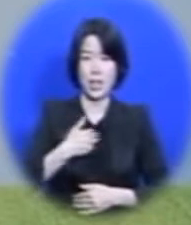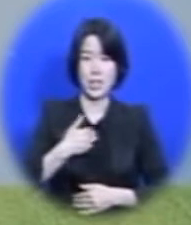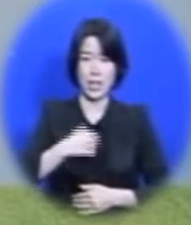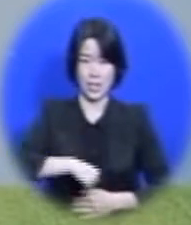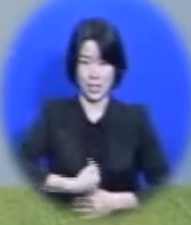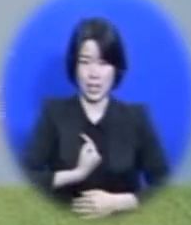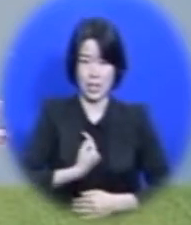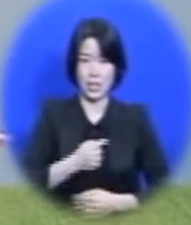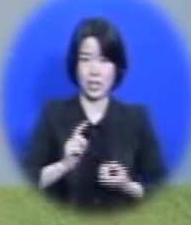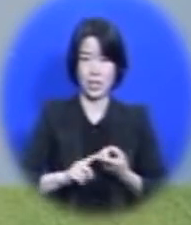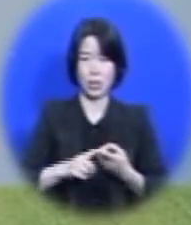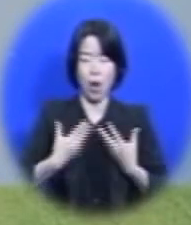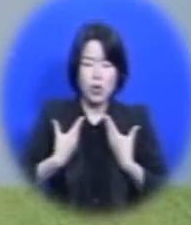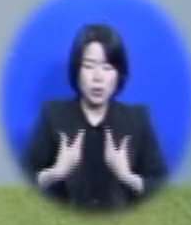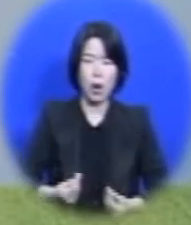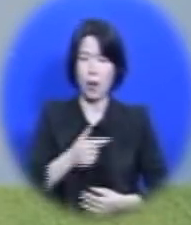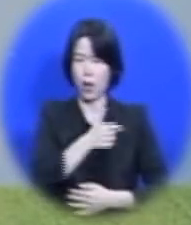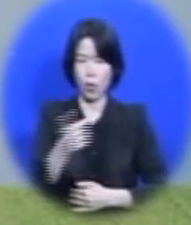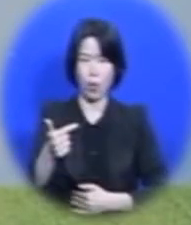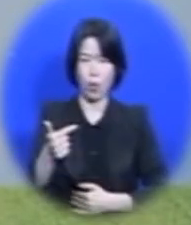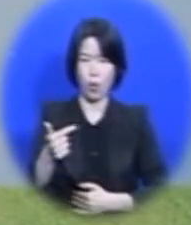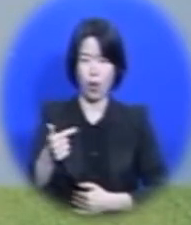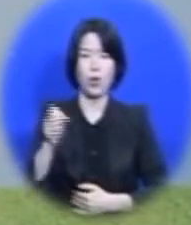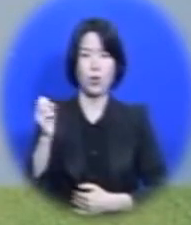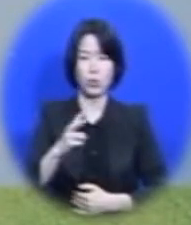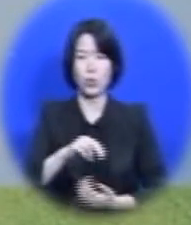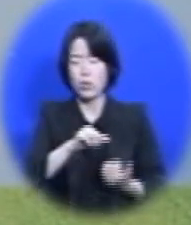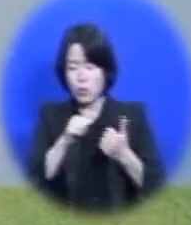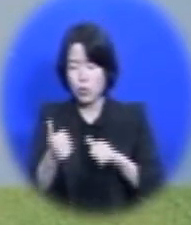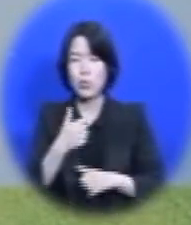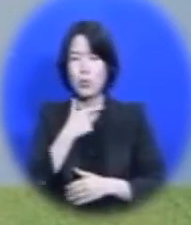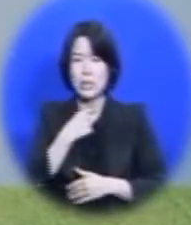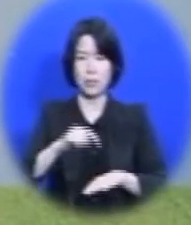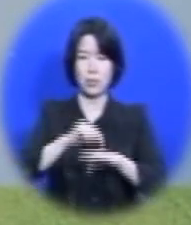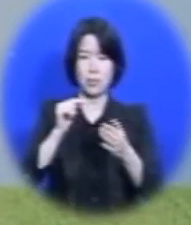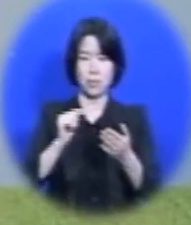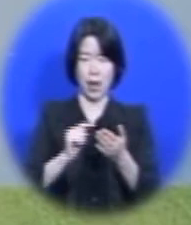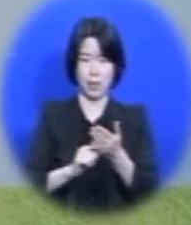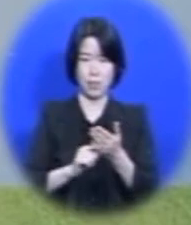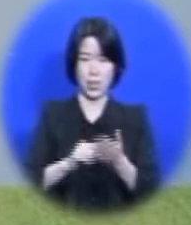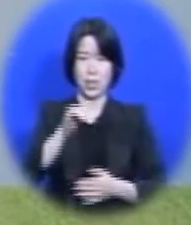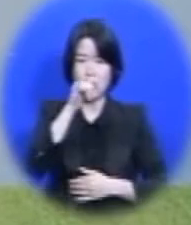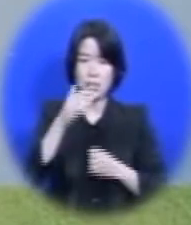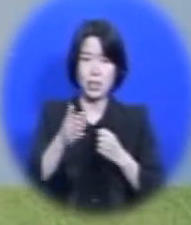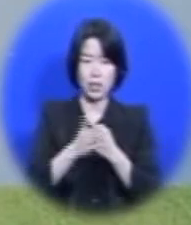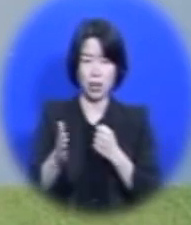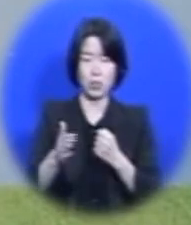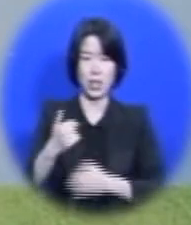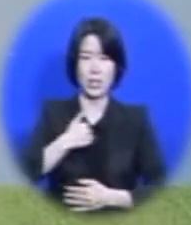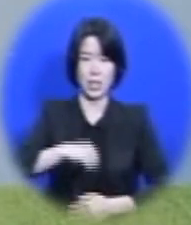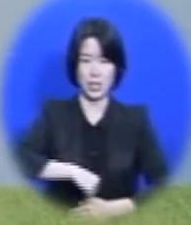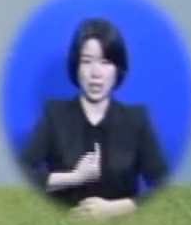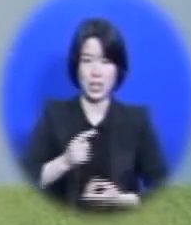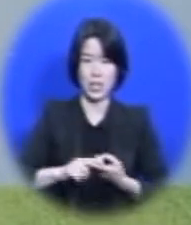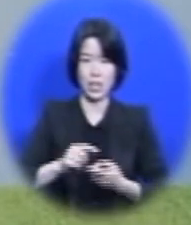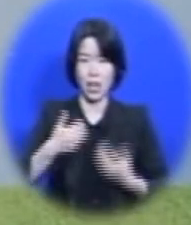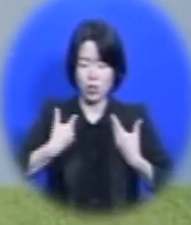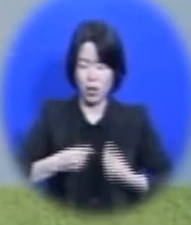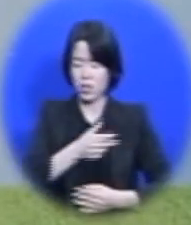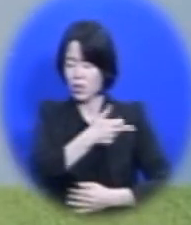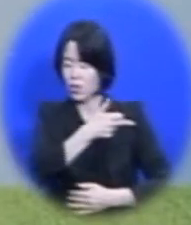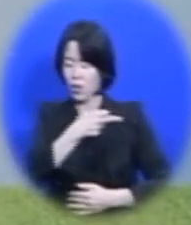대해서 너무나 절망했고 정말 죽고 싶다는 마음이 들 정도로 저 자신에 대한 좌절이 컸기 때문에